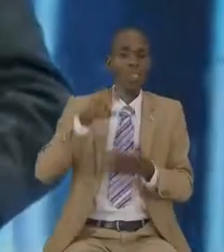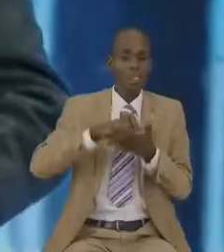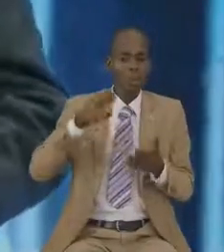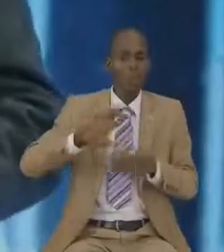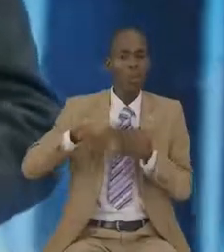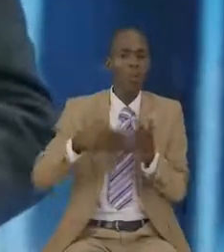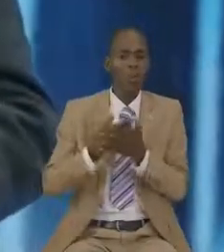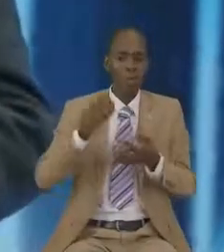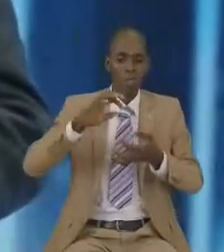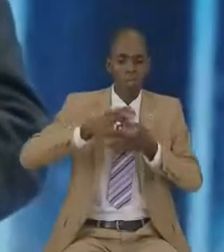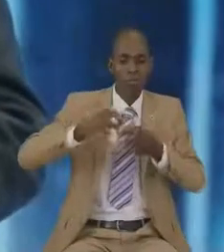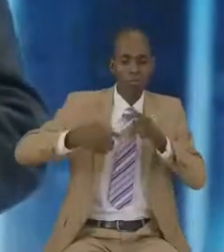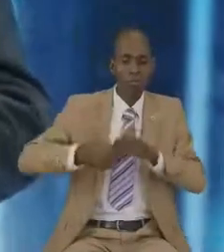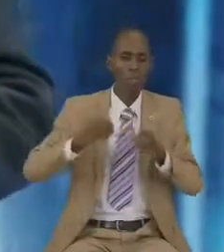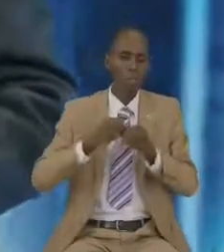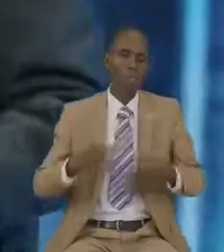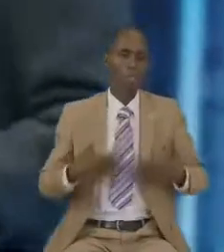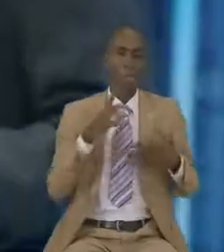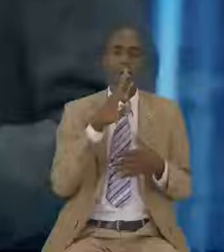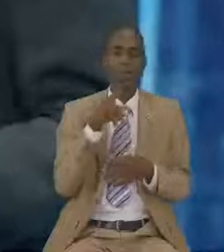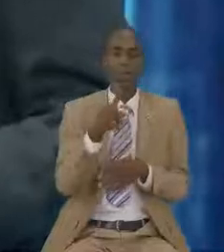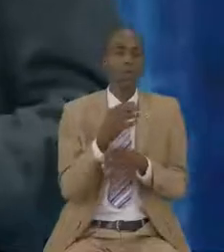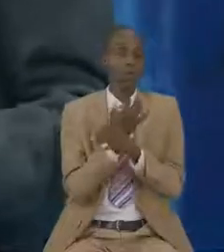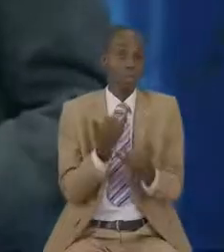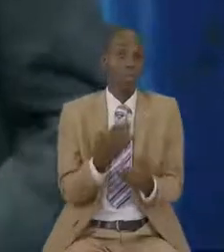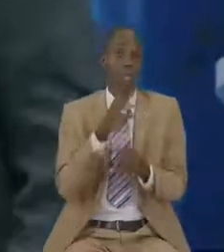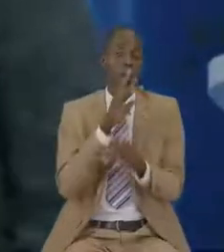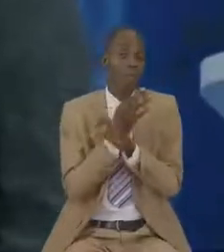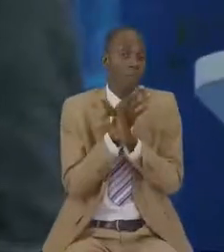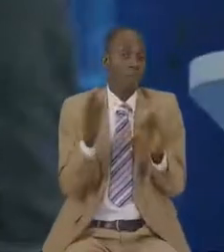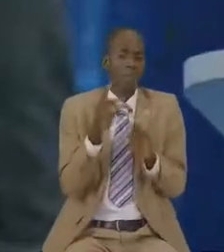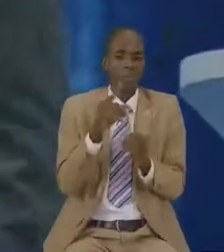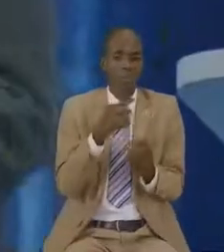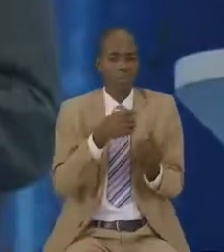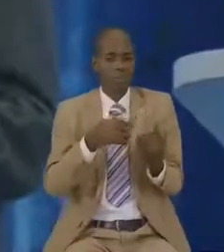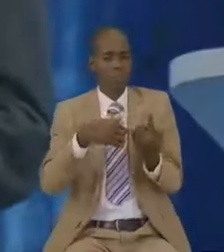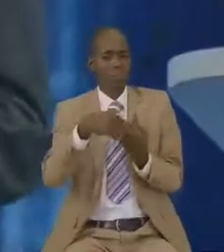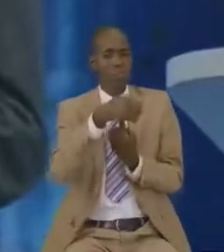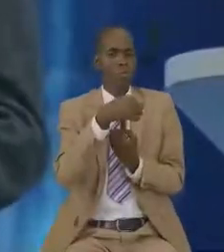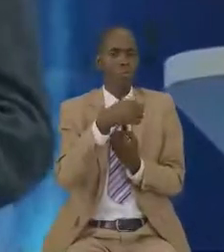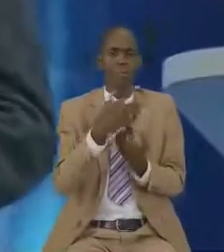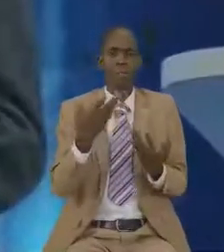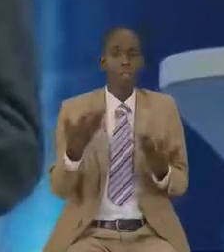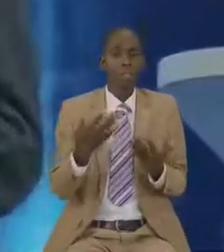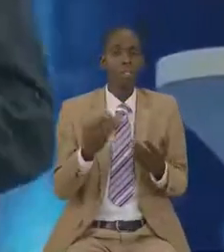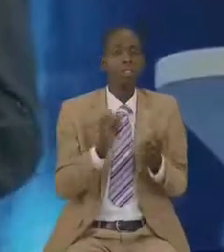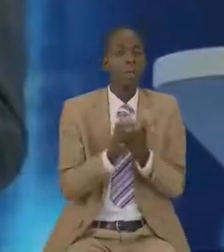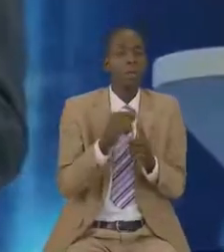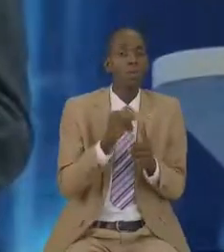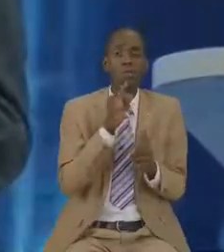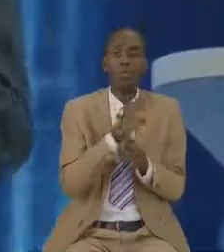ta vie. Et tu es libre. Et ensuite, tu te lèves et tu dis, ce n'est plus si, ce n'est plus